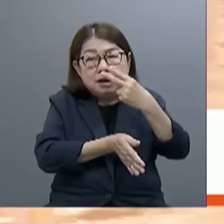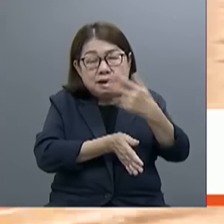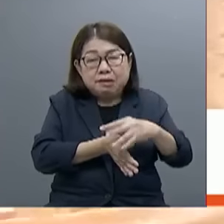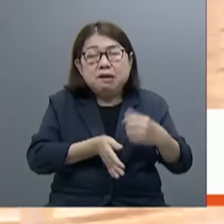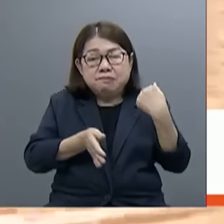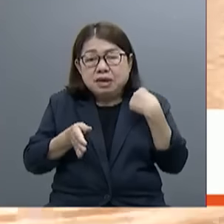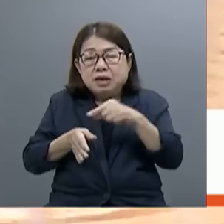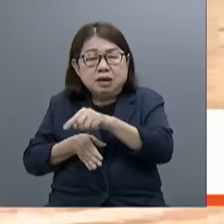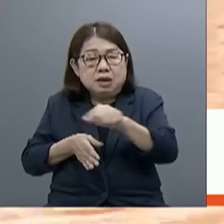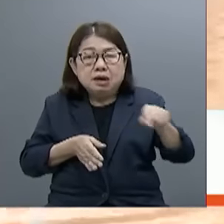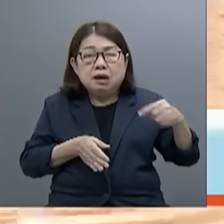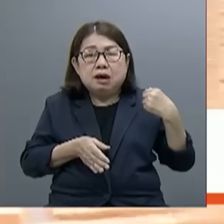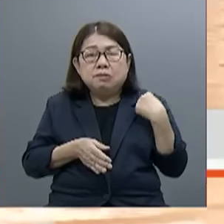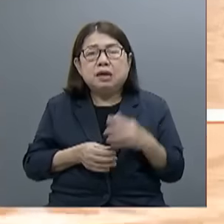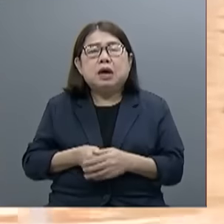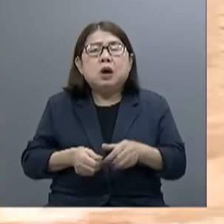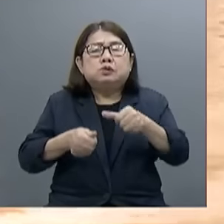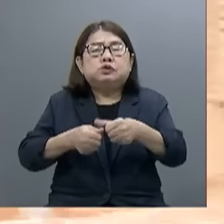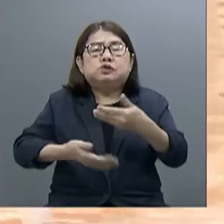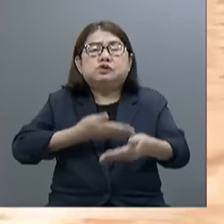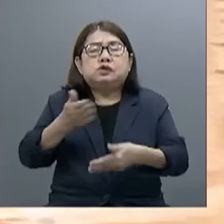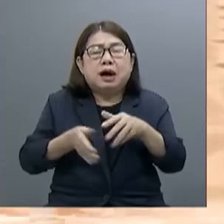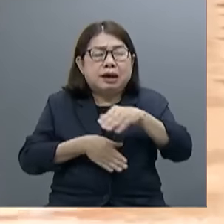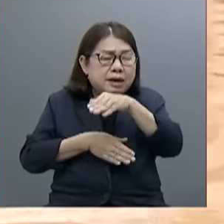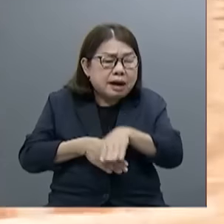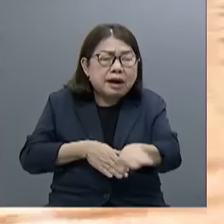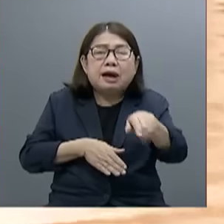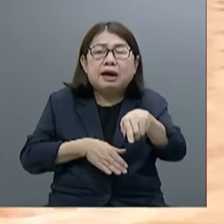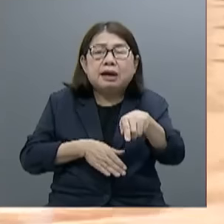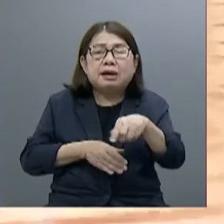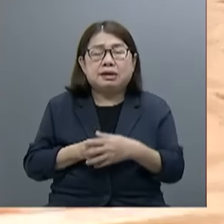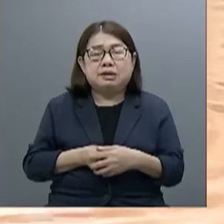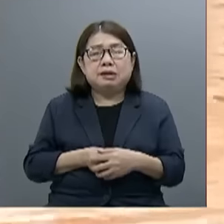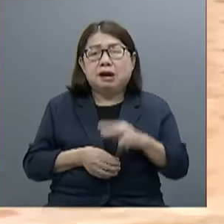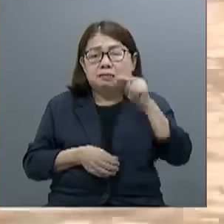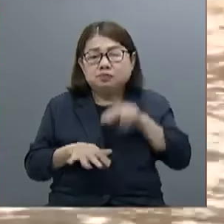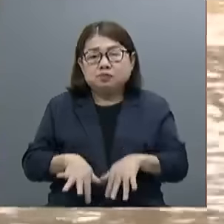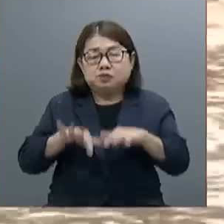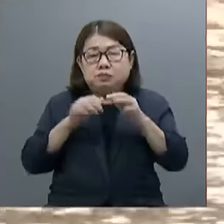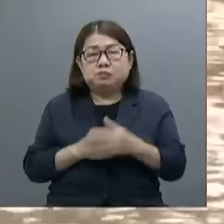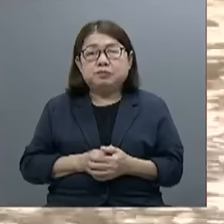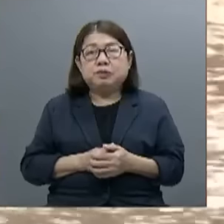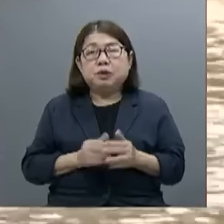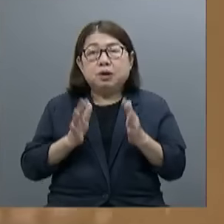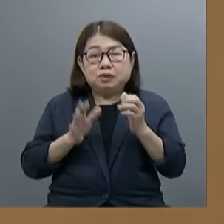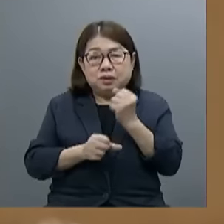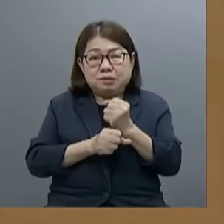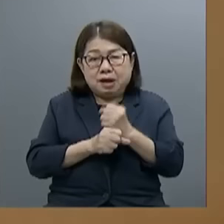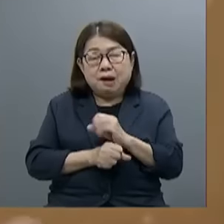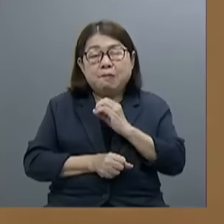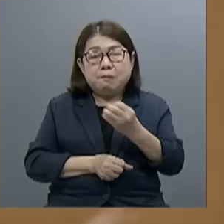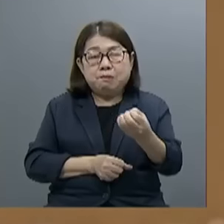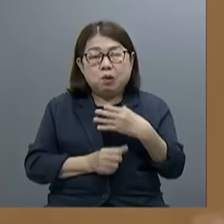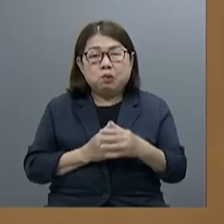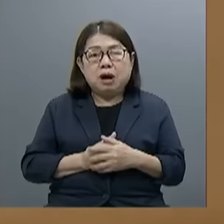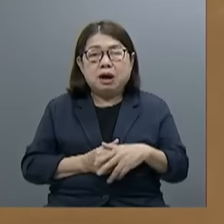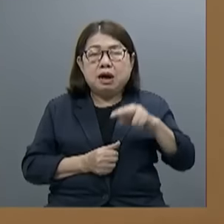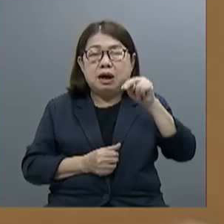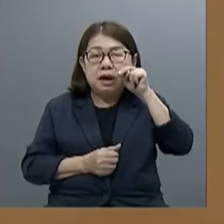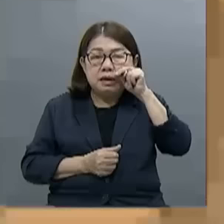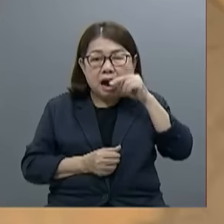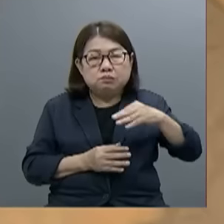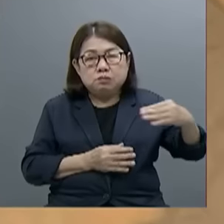เฉพาะในพื้นที่ตลาดสายลมจอยครับคุณผู้ชมครับเจ้าหน้าที่ได้บอกกับทีมข่าวนะครับว่าน้ำนั้นไหล